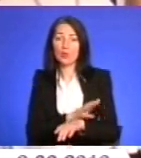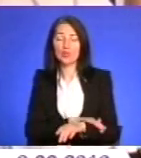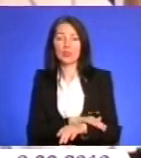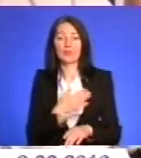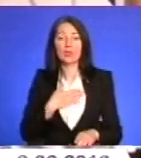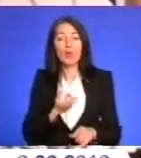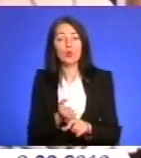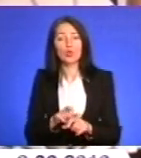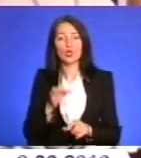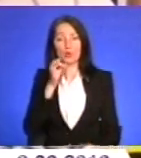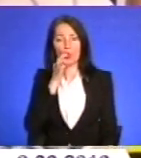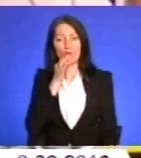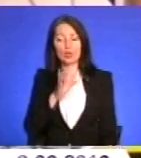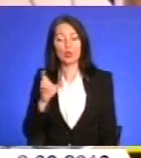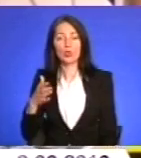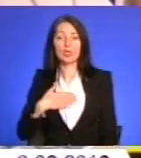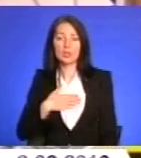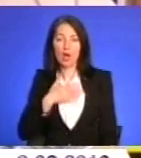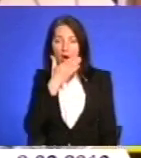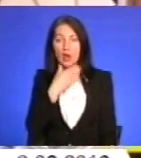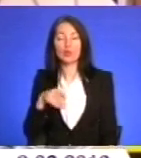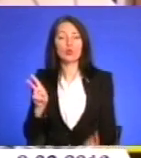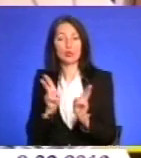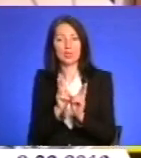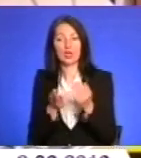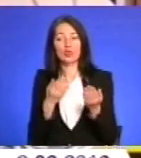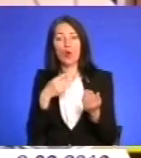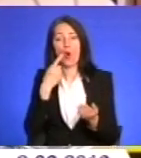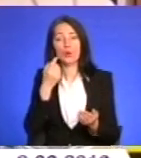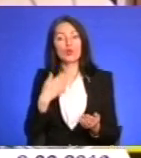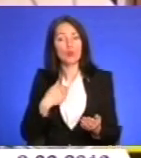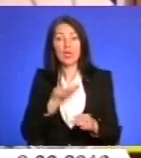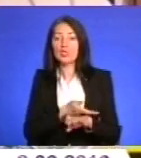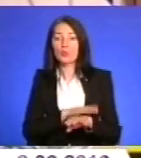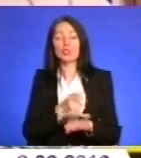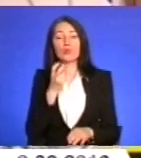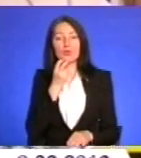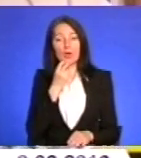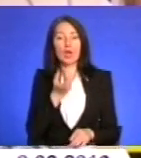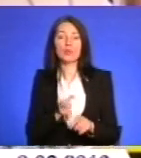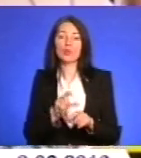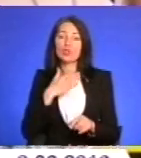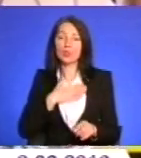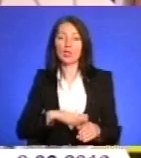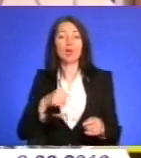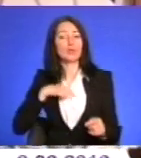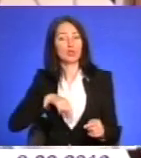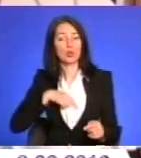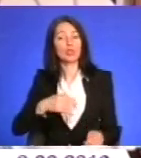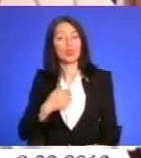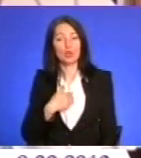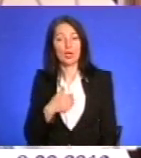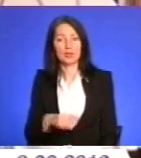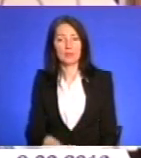Нам дуже сподобалося, люди нас гарно зустріли. Як говоримо, що ми з Польщі, то посміхаються і дуже привітно налаштовані до нас.